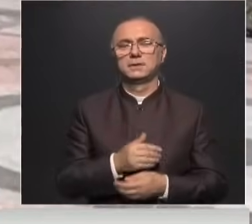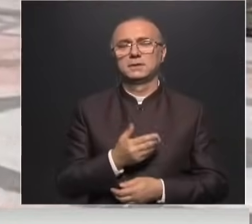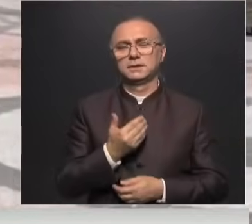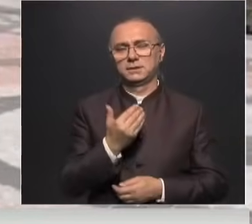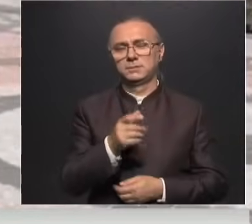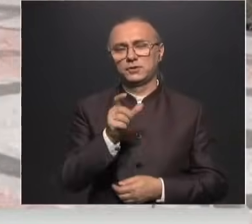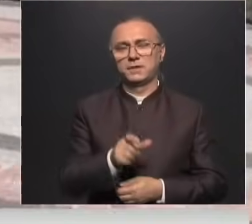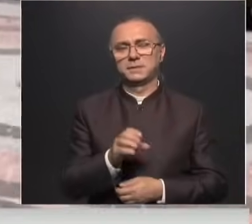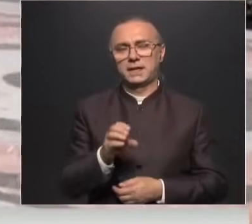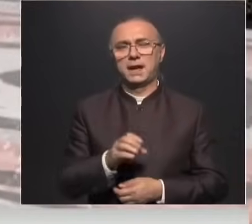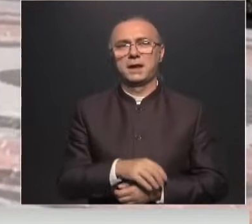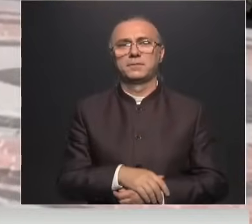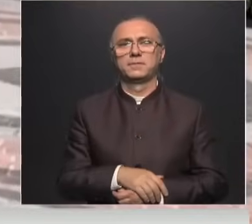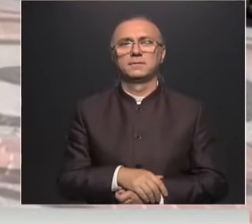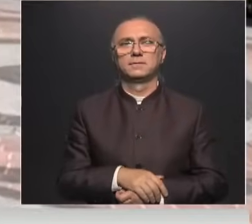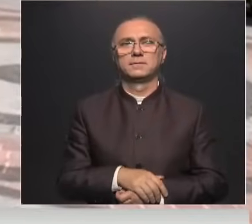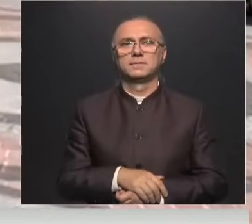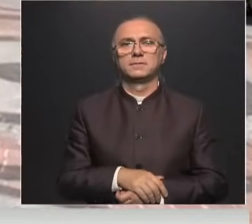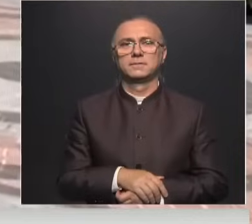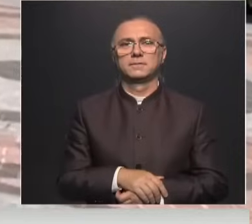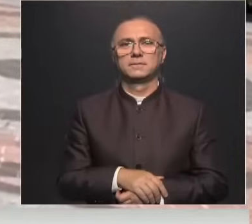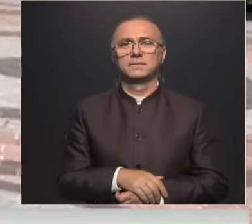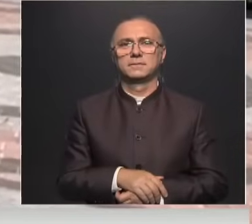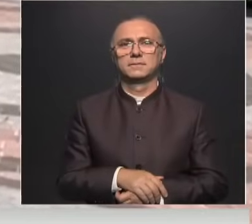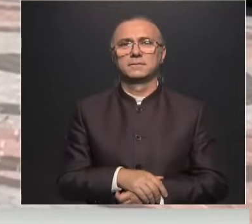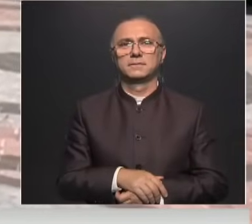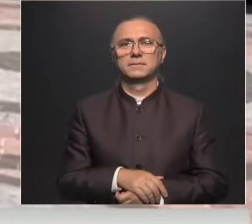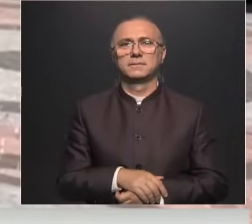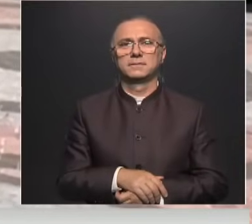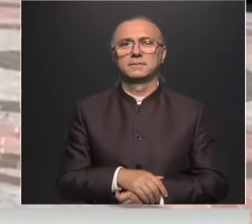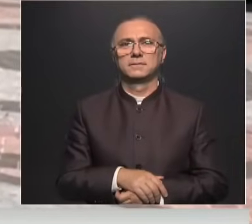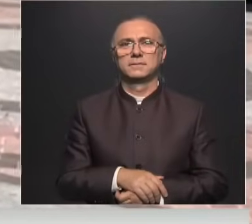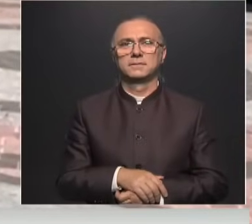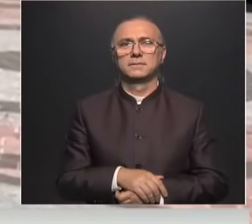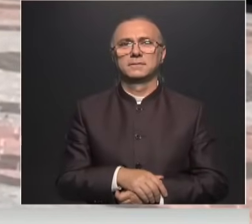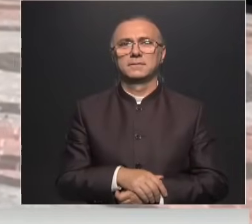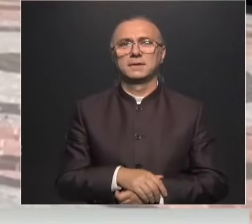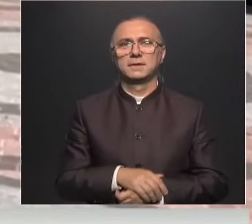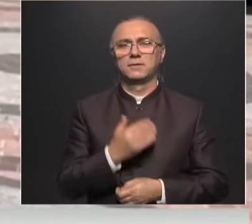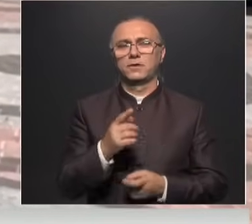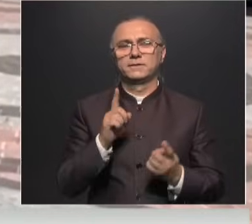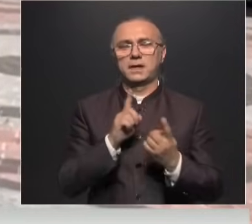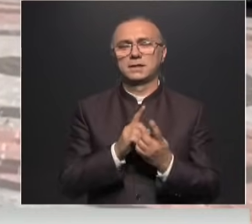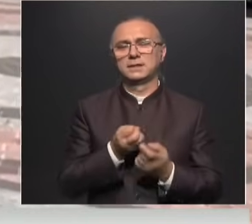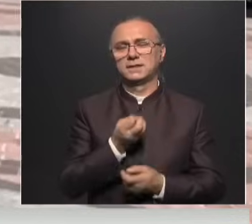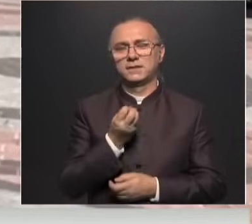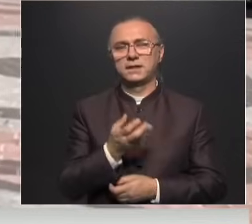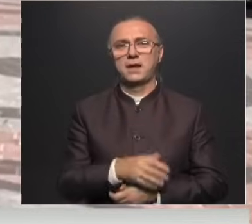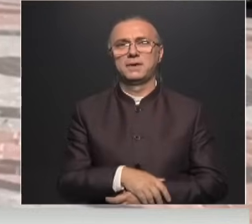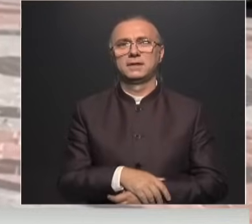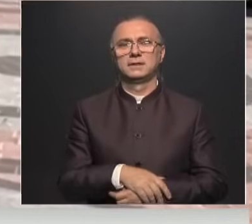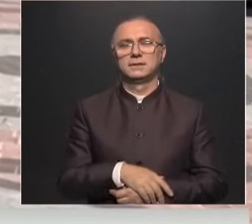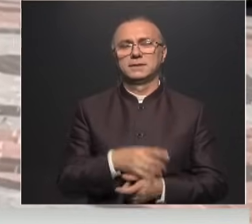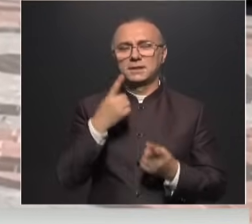мы пришли на Соборную площадь, и Сергей ждал Кристину Александровну с цветами, цветы,